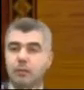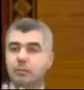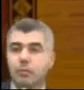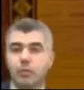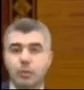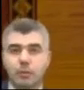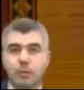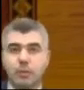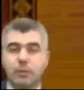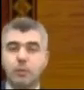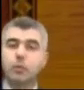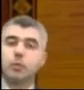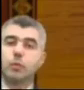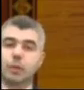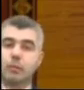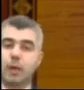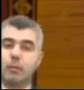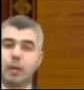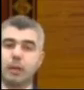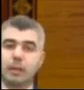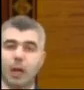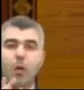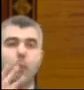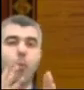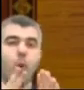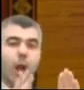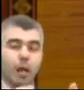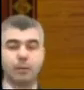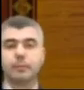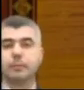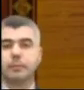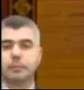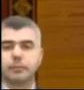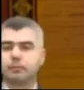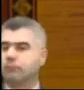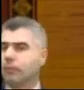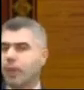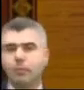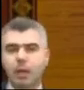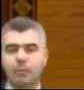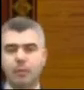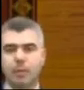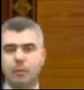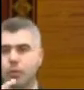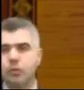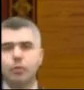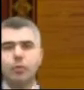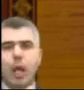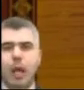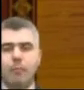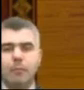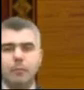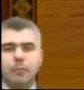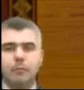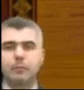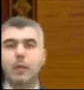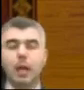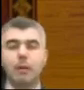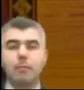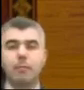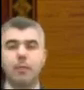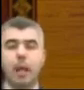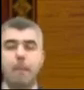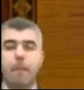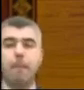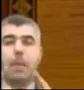في الانتقال في مجال الطاقة ومكافحة الاحترار